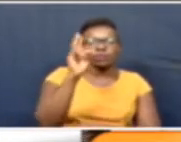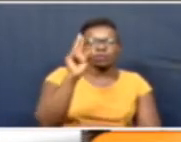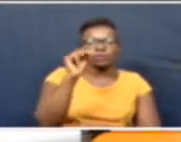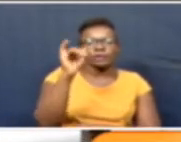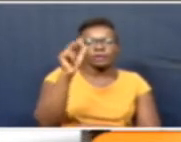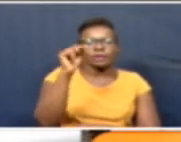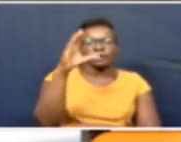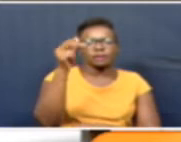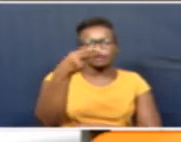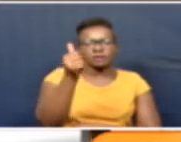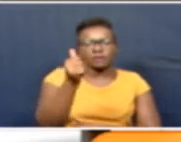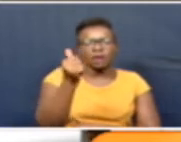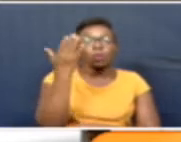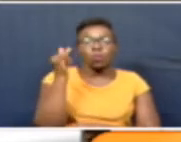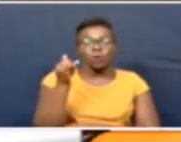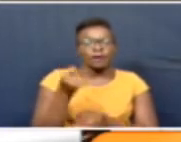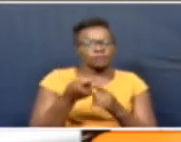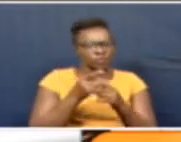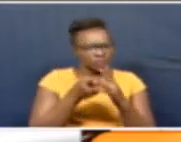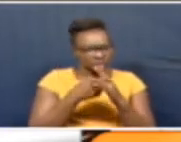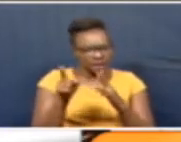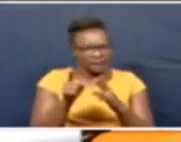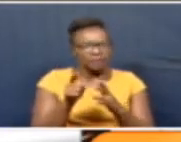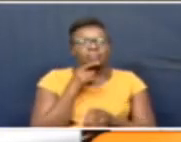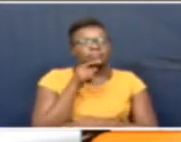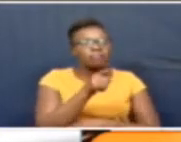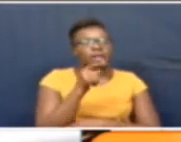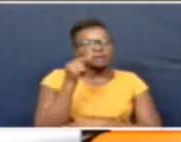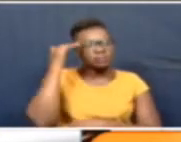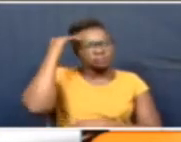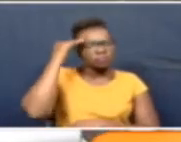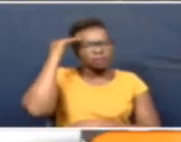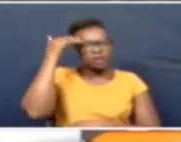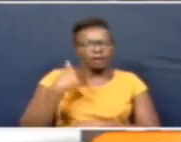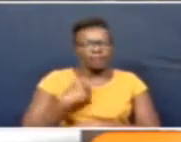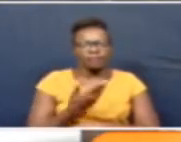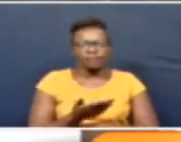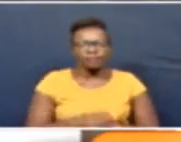wazi kutoka mwanzo kwamba Onyancha alikuwa na tatizo la kiakili.